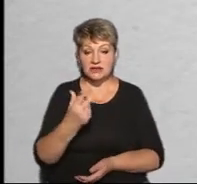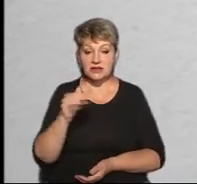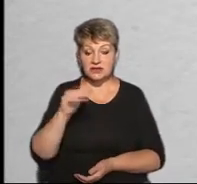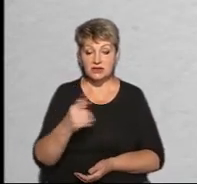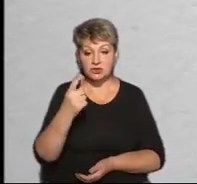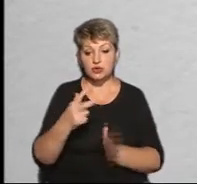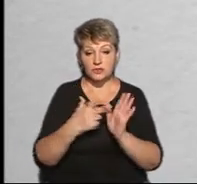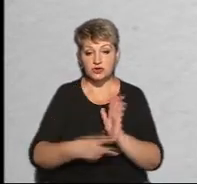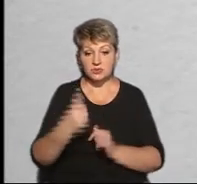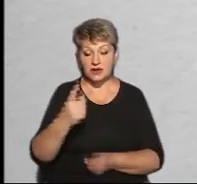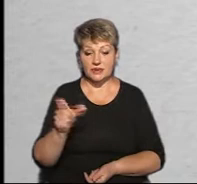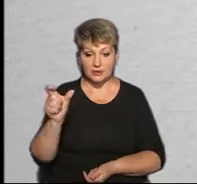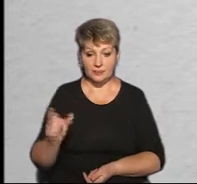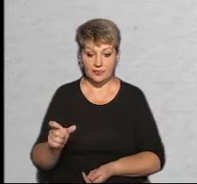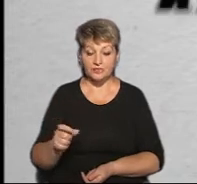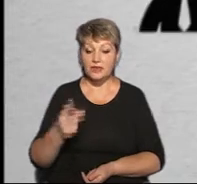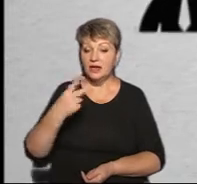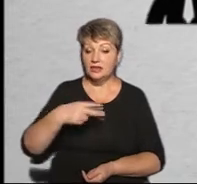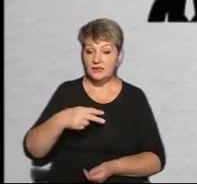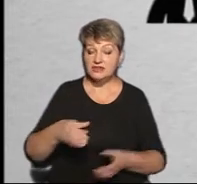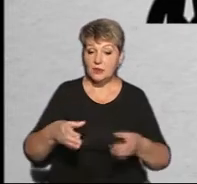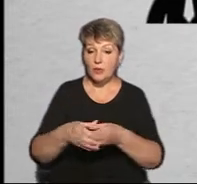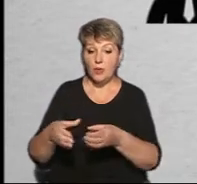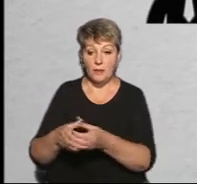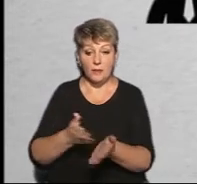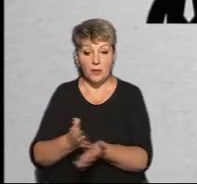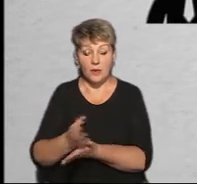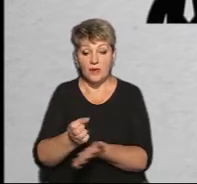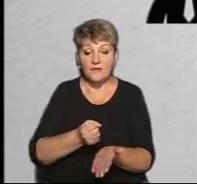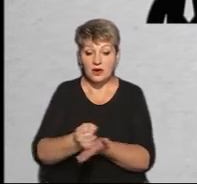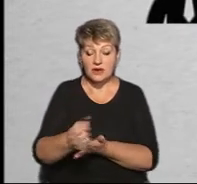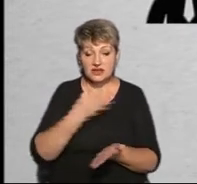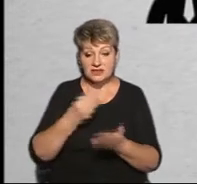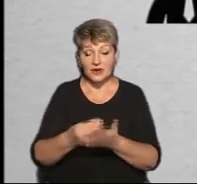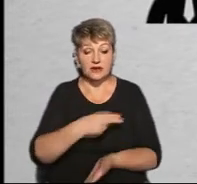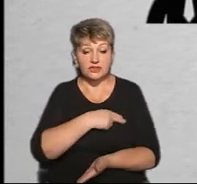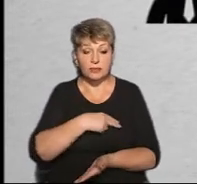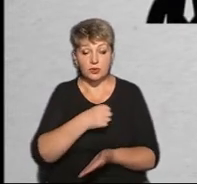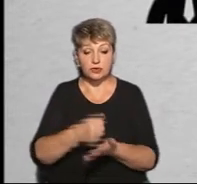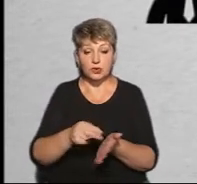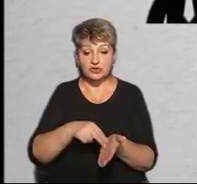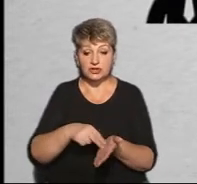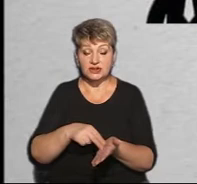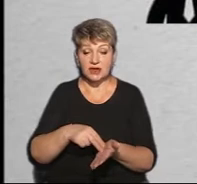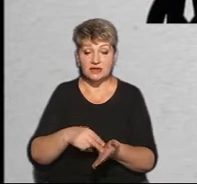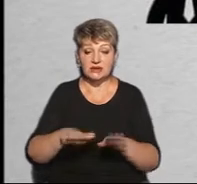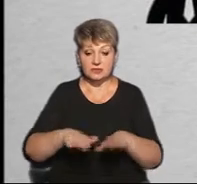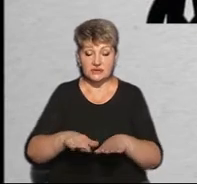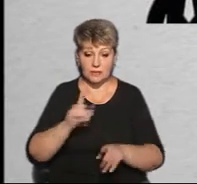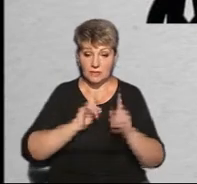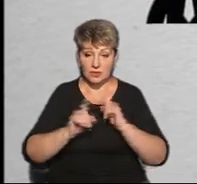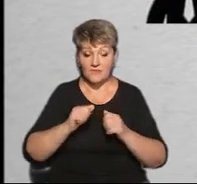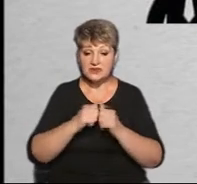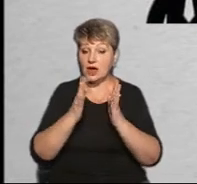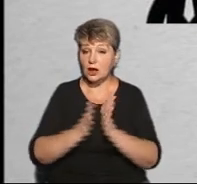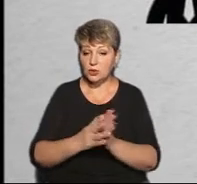213 181. 20 політичних партій висунули своїх кандидатів у депутати до Черкаської міської ради. Загалом від цих партій